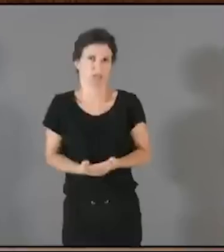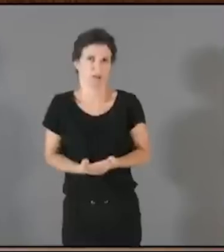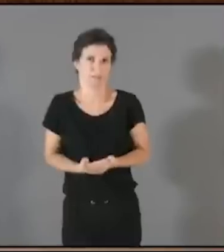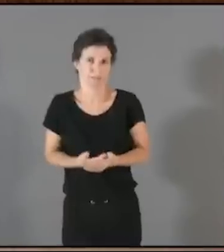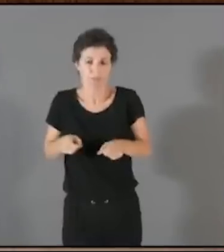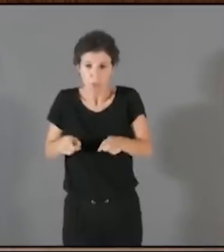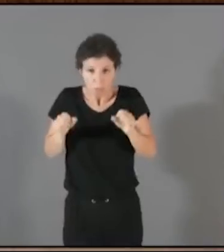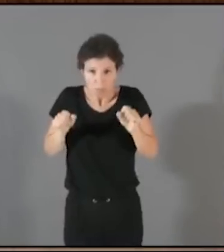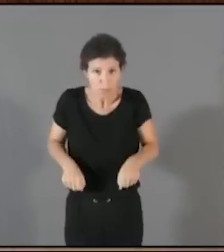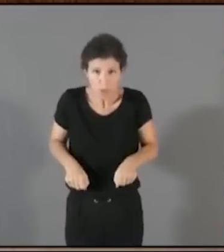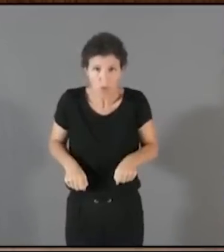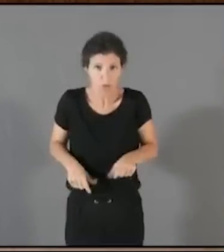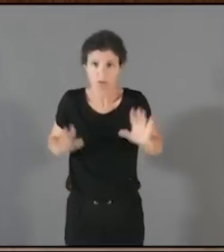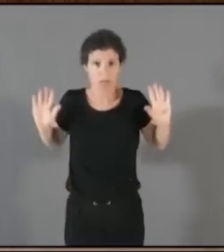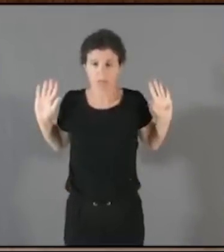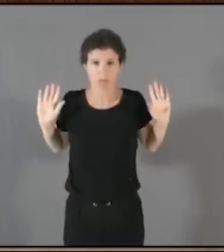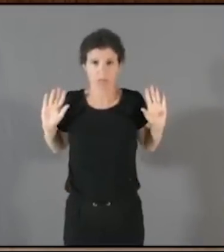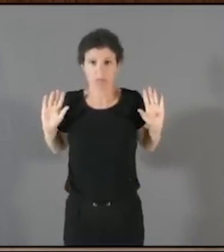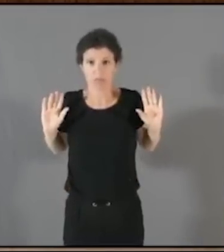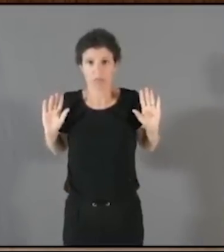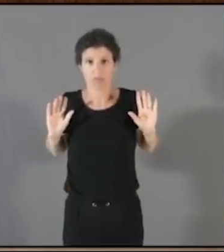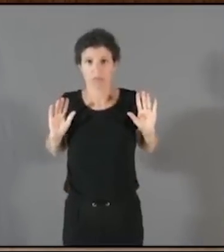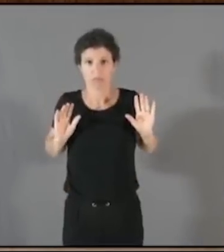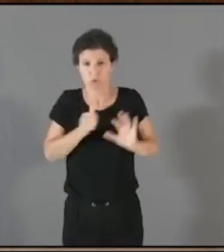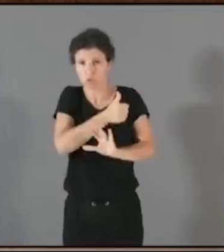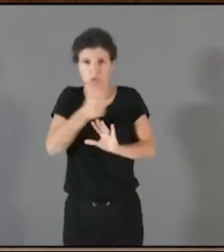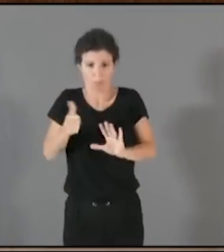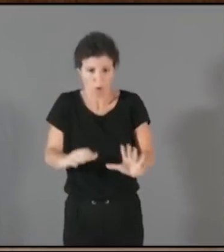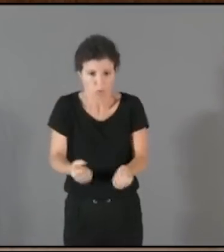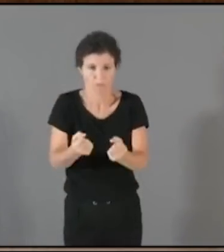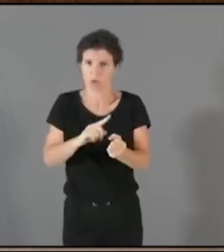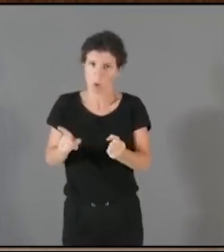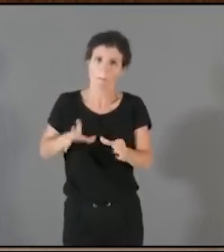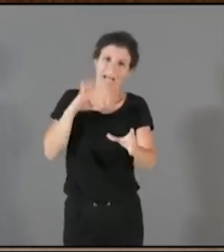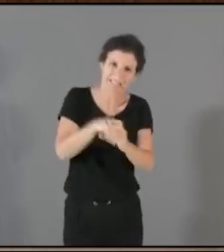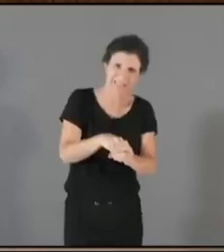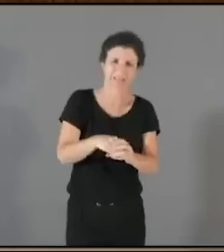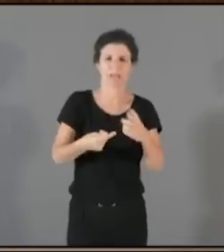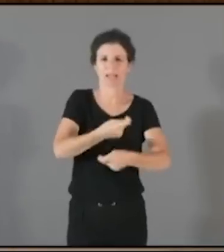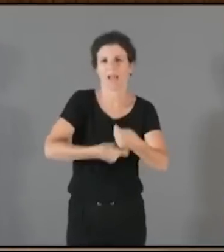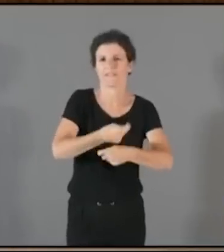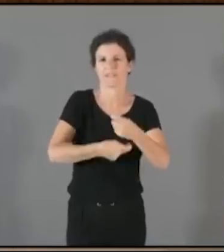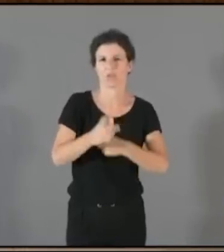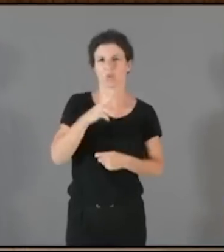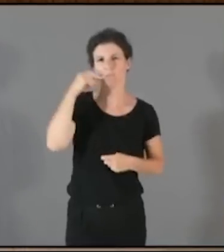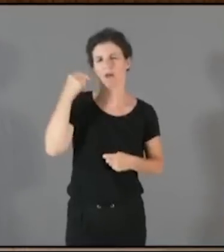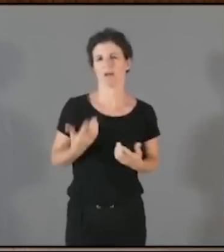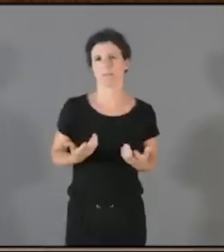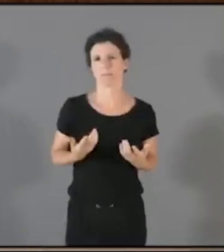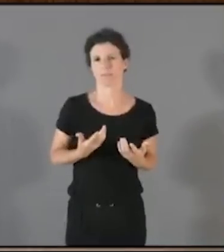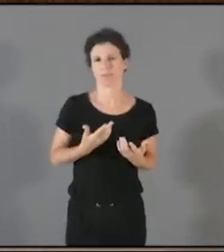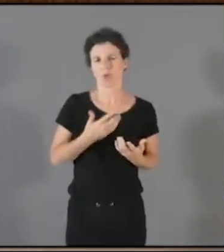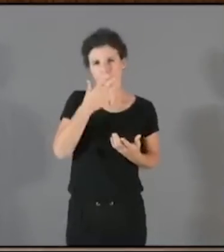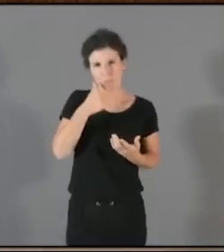elle participe au trafic bon gré mal gré, et c'est un trafic d'êtres humains. Elle pourrait mettre le cap